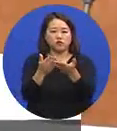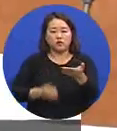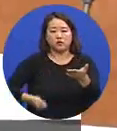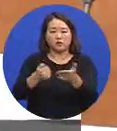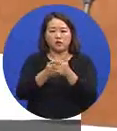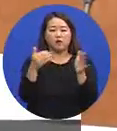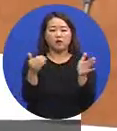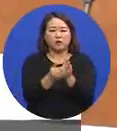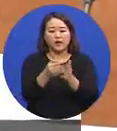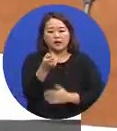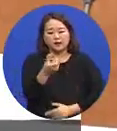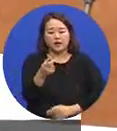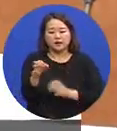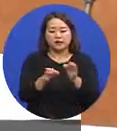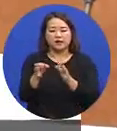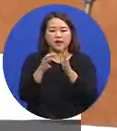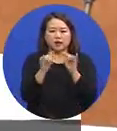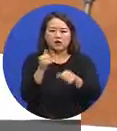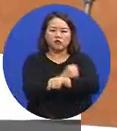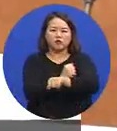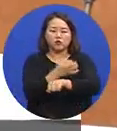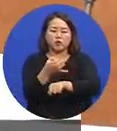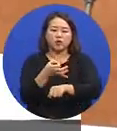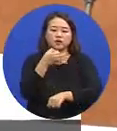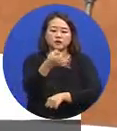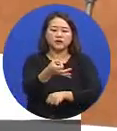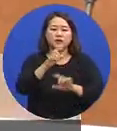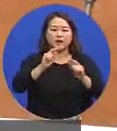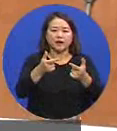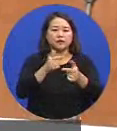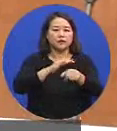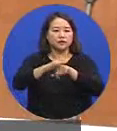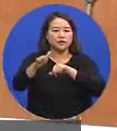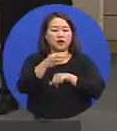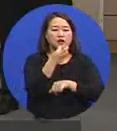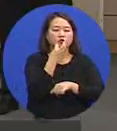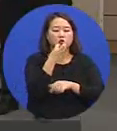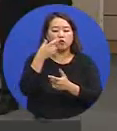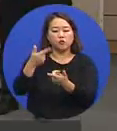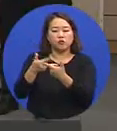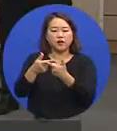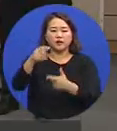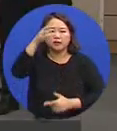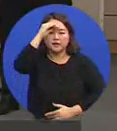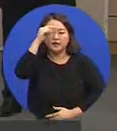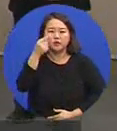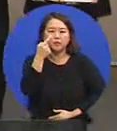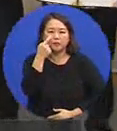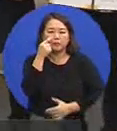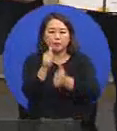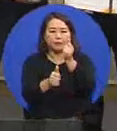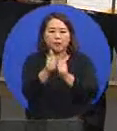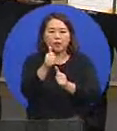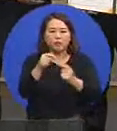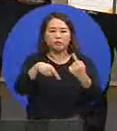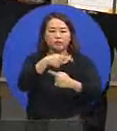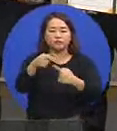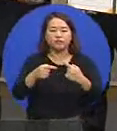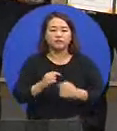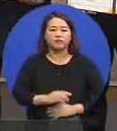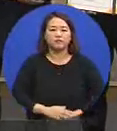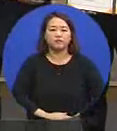소규모 업소가 수수료를 내지 않는 결제 방식으로 현재 서울과 부산에서 시범적으로 운영되고 있습니다.